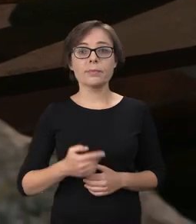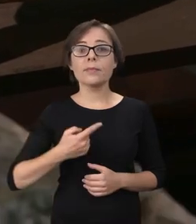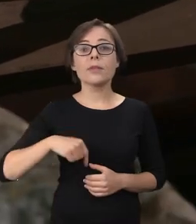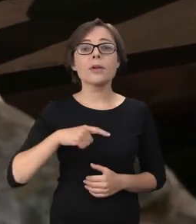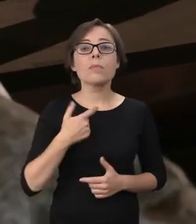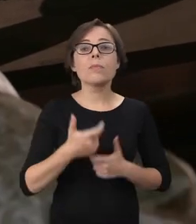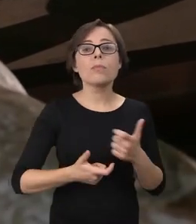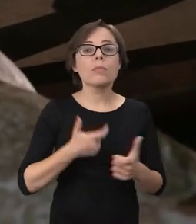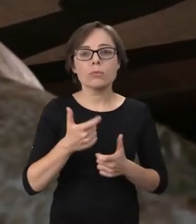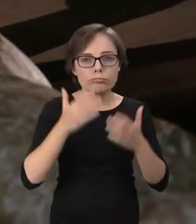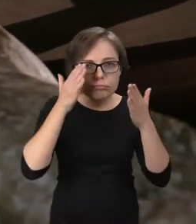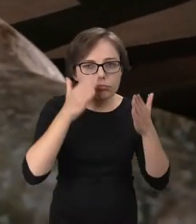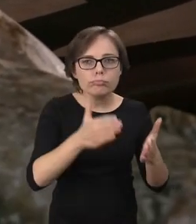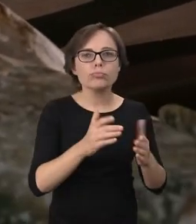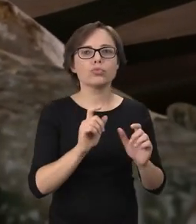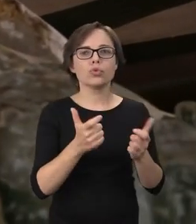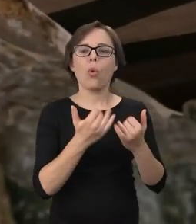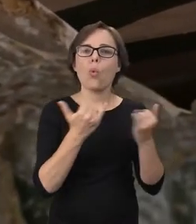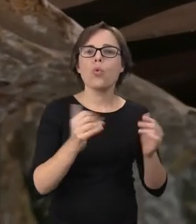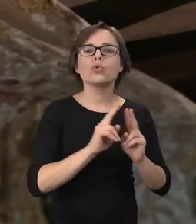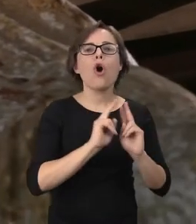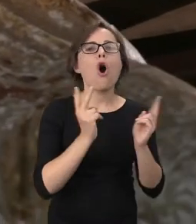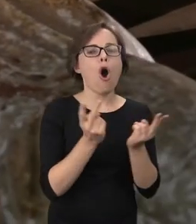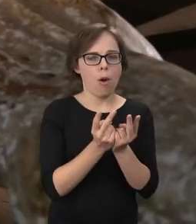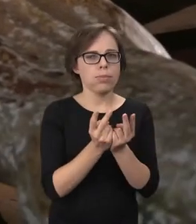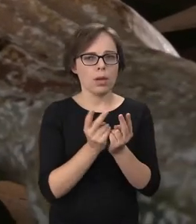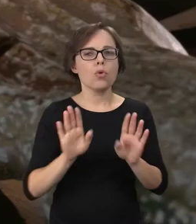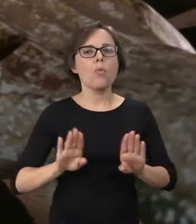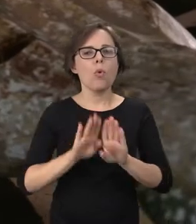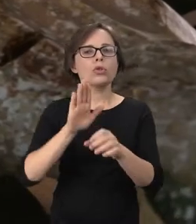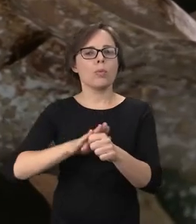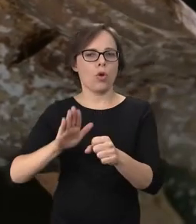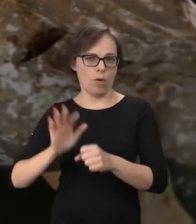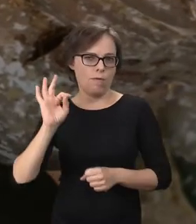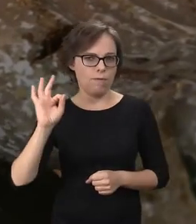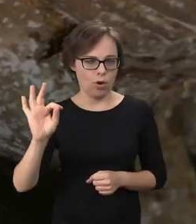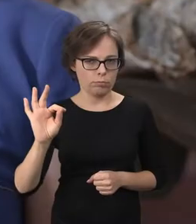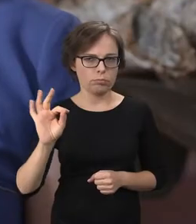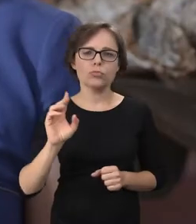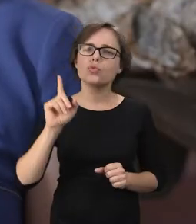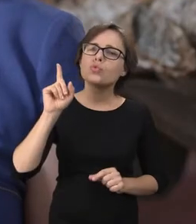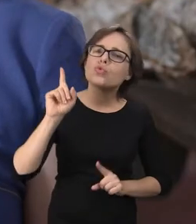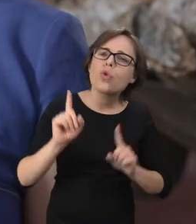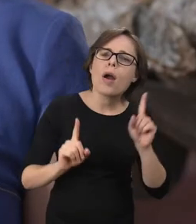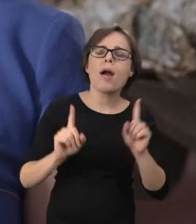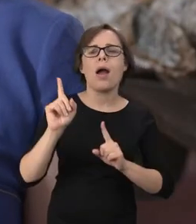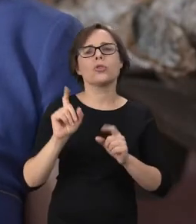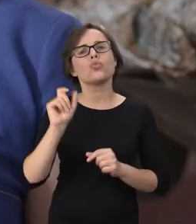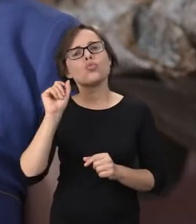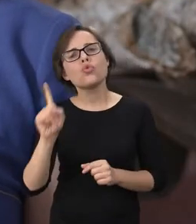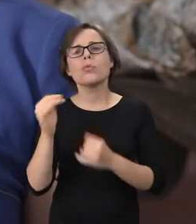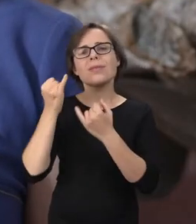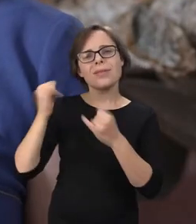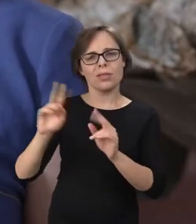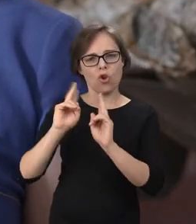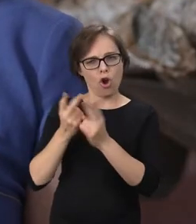Zajmujemy się głównie obiektami, które pochodzą z kolekcji Muzeum Narodowego. Zdarzają się też czasami